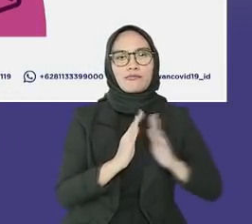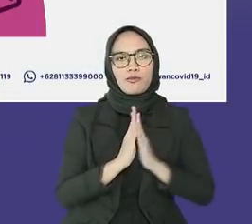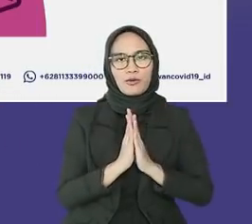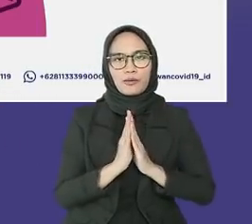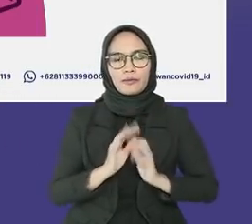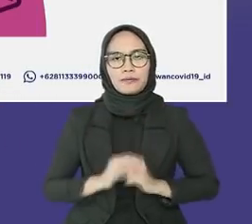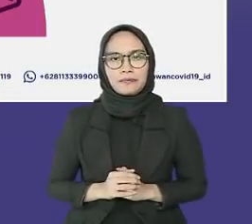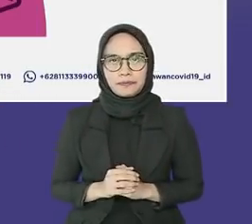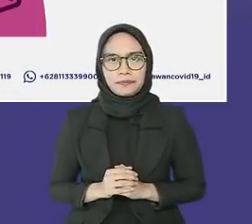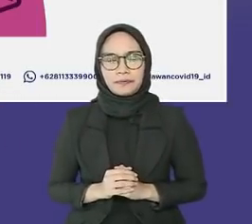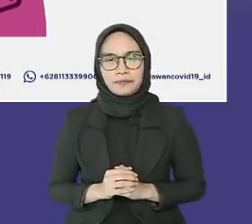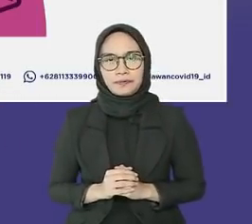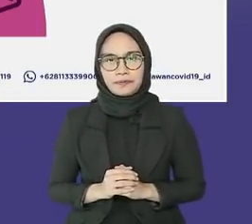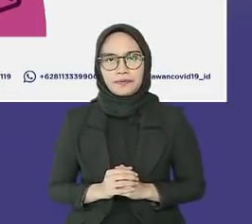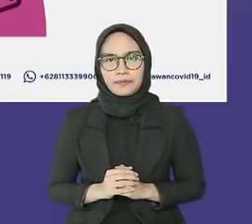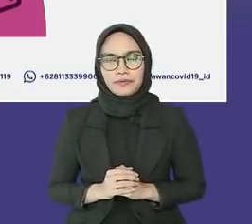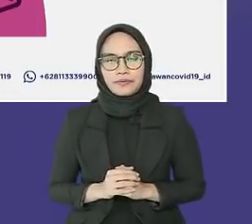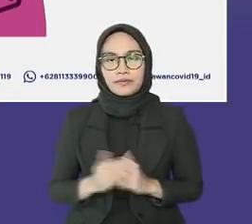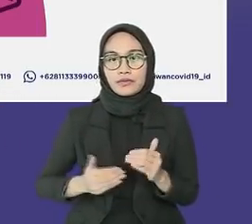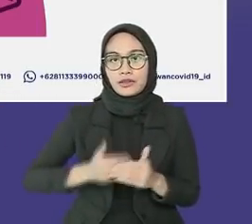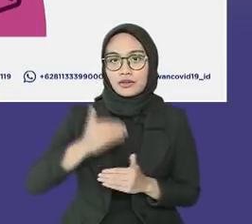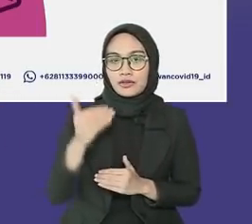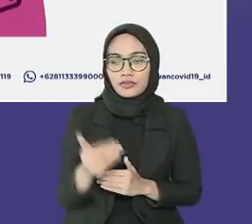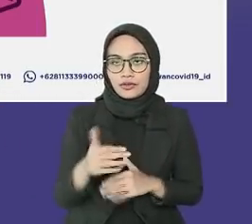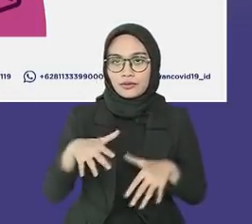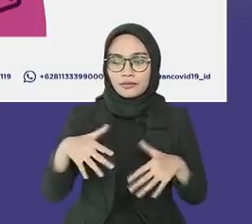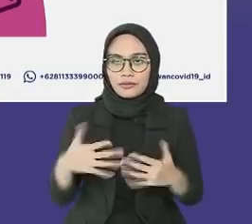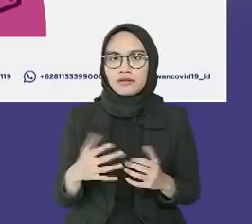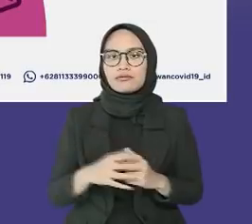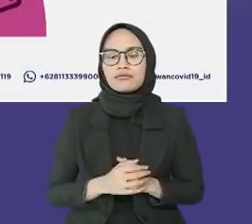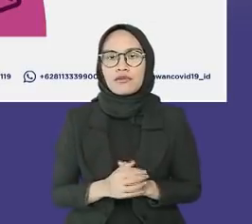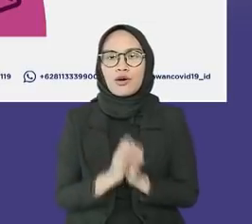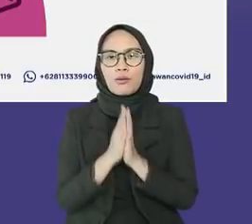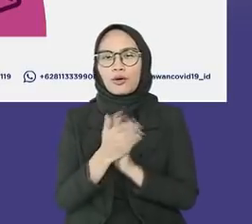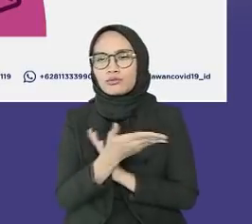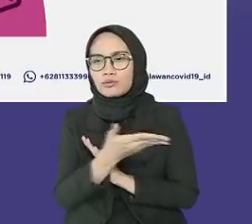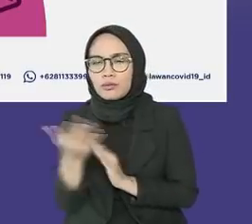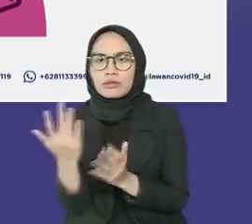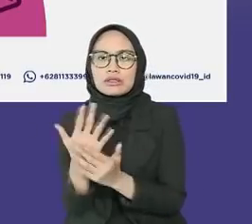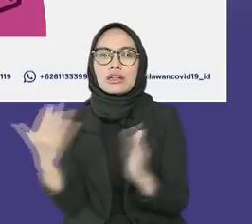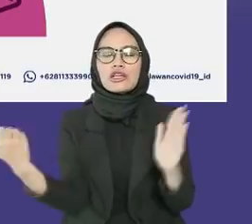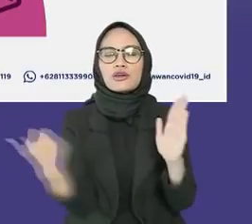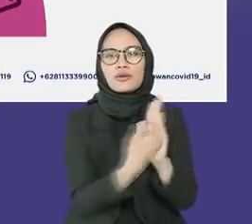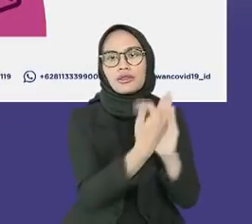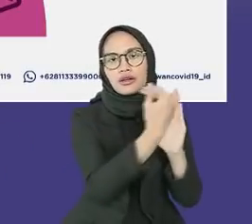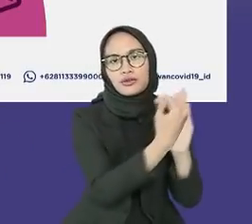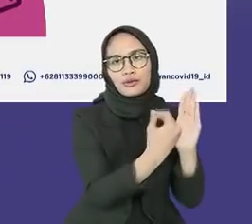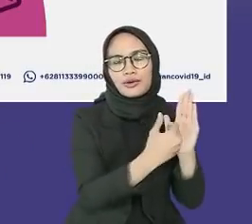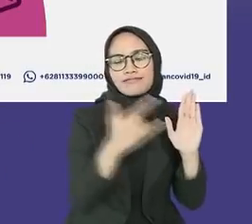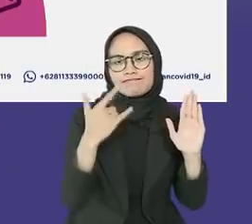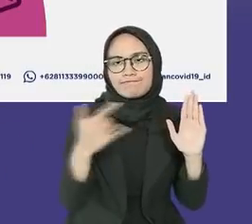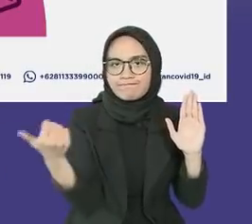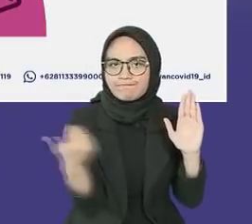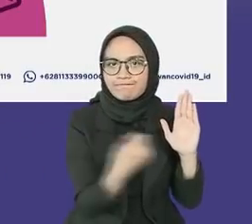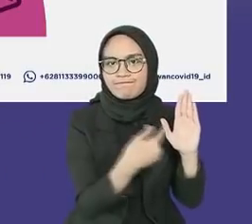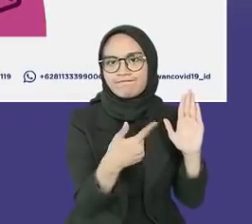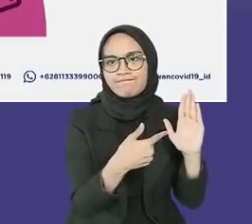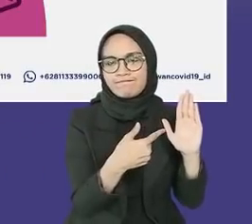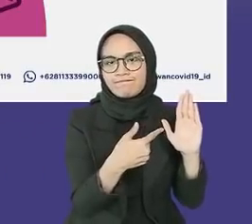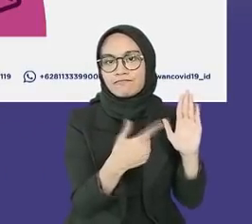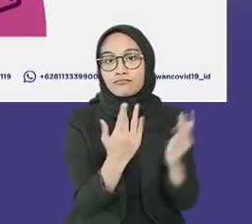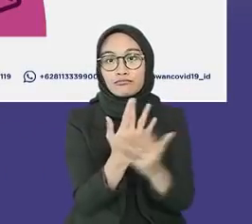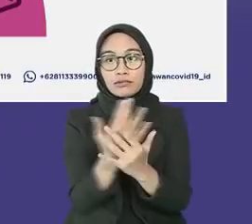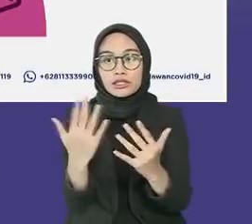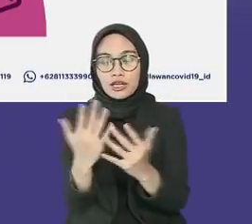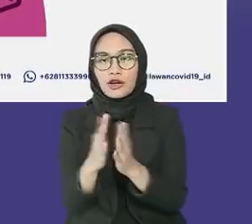kelima adalah mengikuti perkembangan kebijakan yang berlaku dan mematuhinya. Dalam masa pandemi, masyarakat